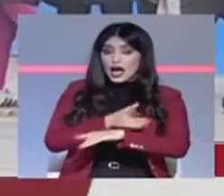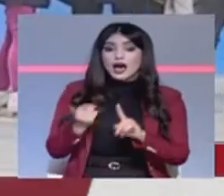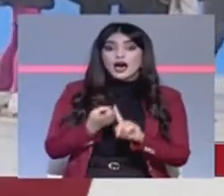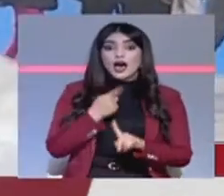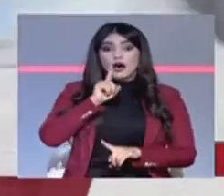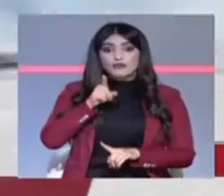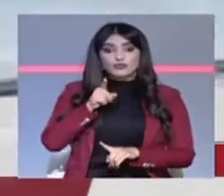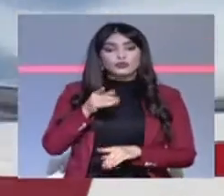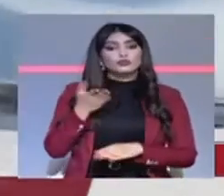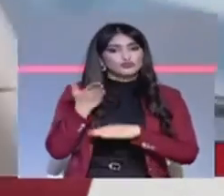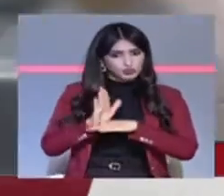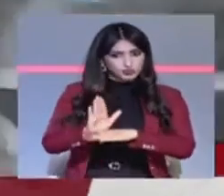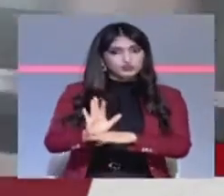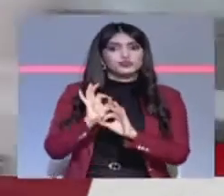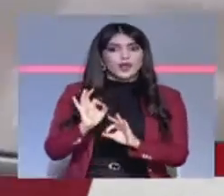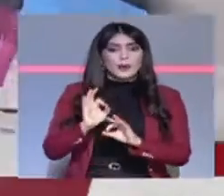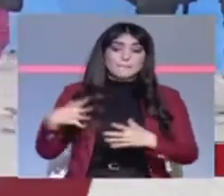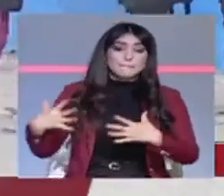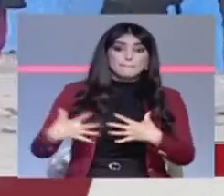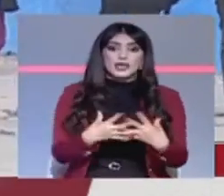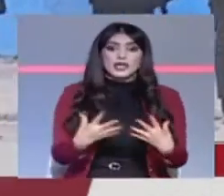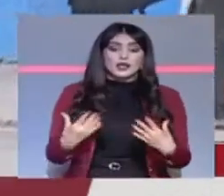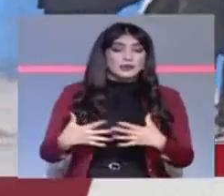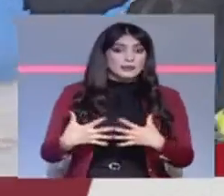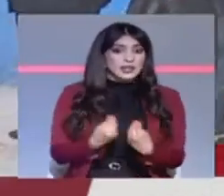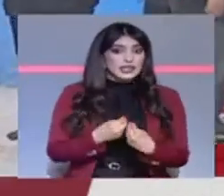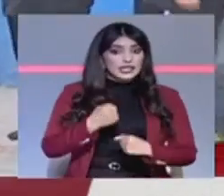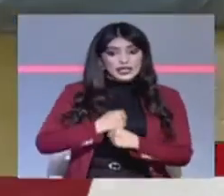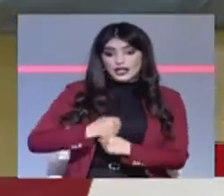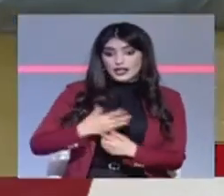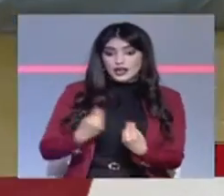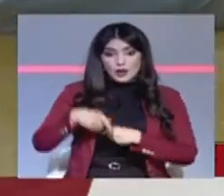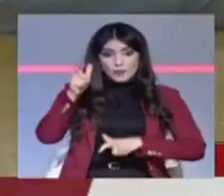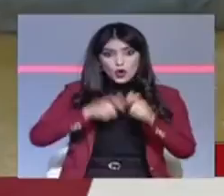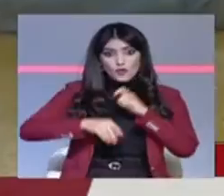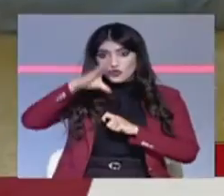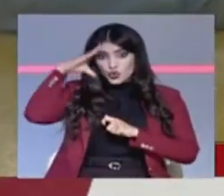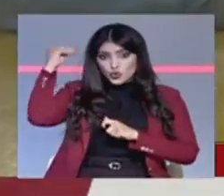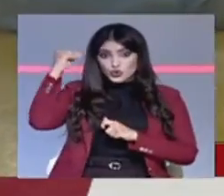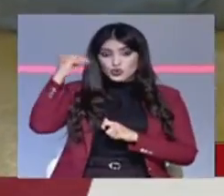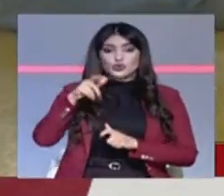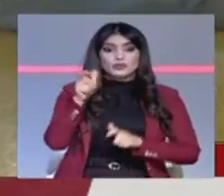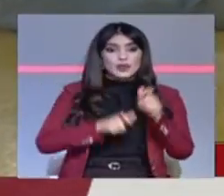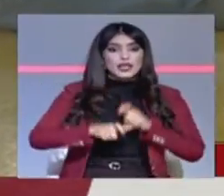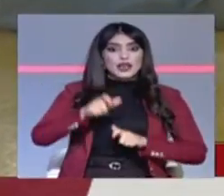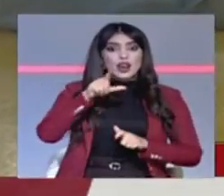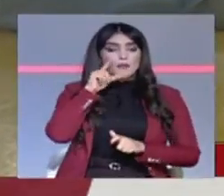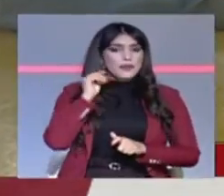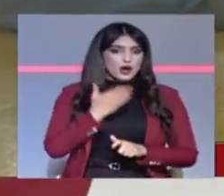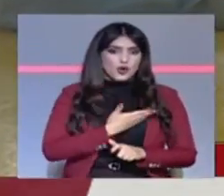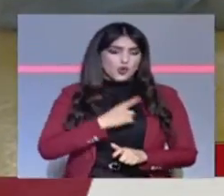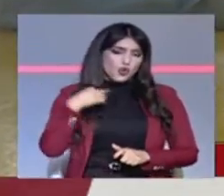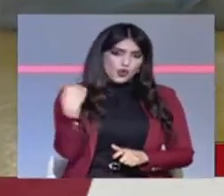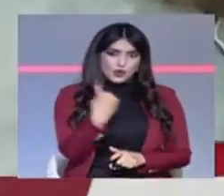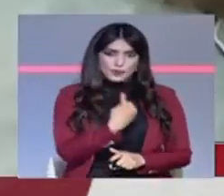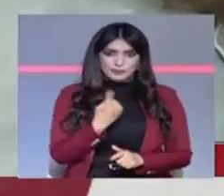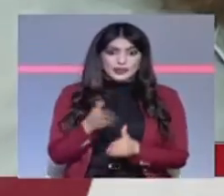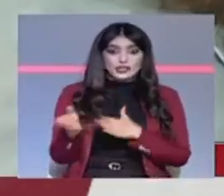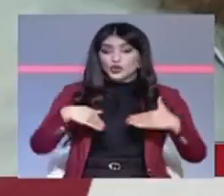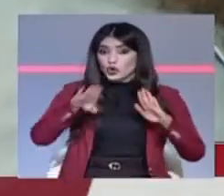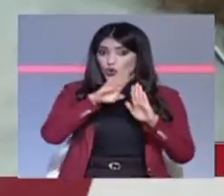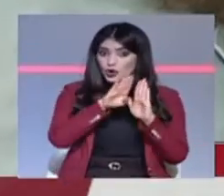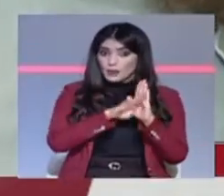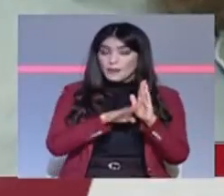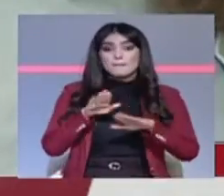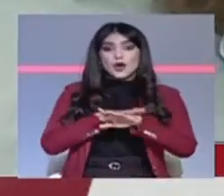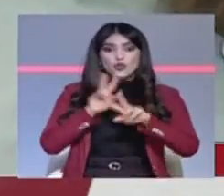للسياق التونسي بالتعاون مع خبراء محليين بناءا على التطلعات التونسيين ويتضمن البرنامج عده